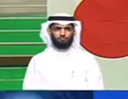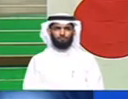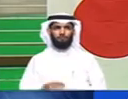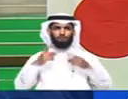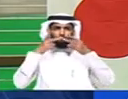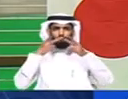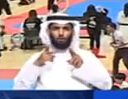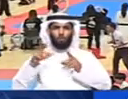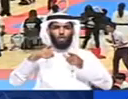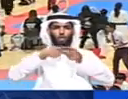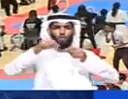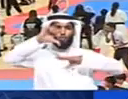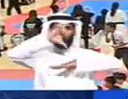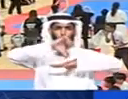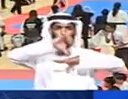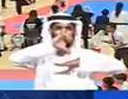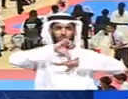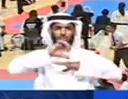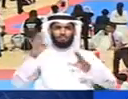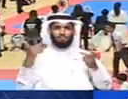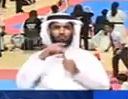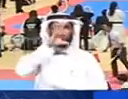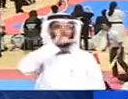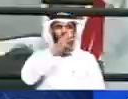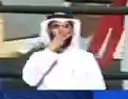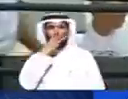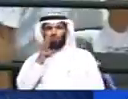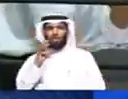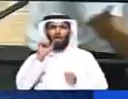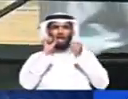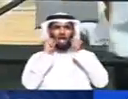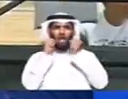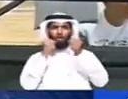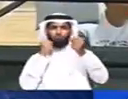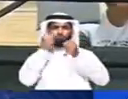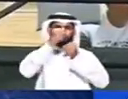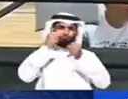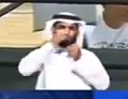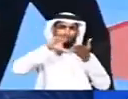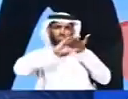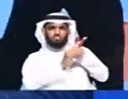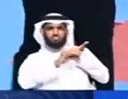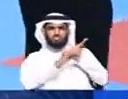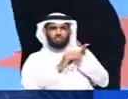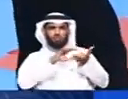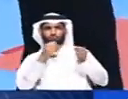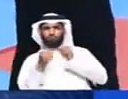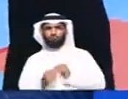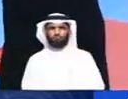أقيمت في طوكيو البطولة الدولية 39 لرياضة شيدوكان القتالية.